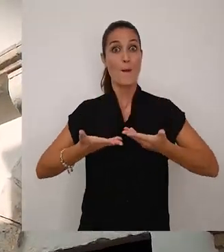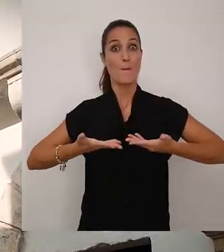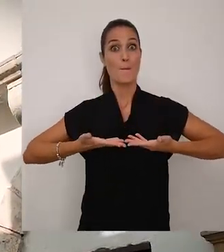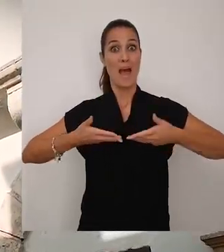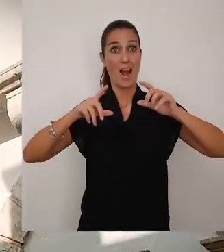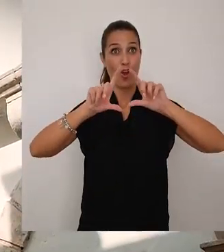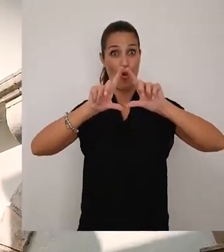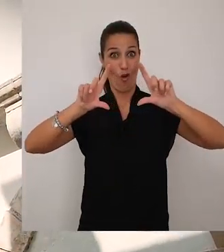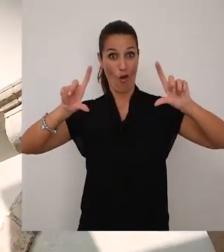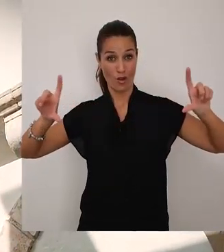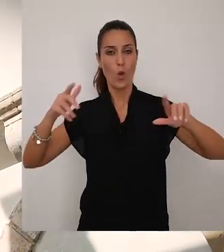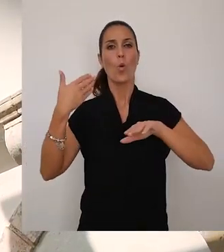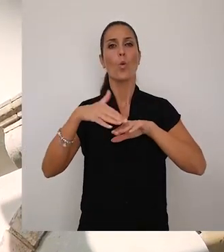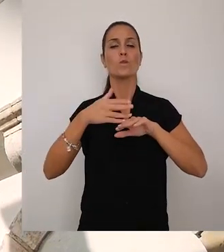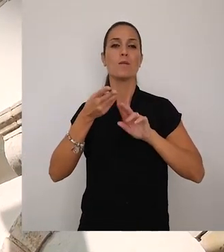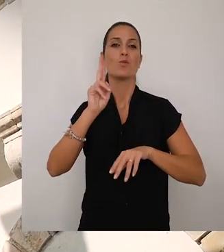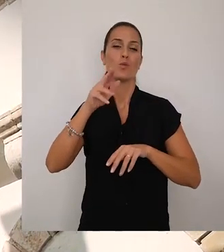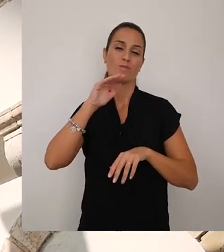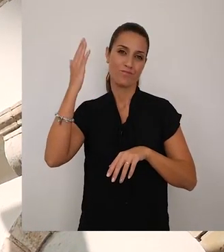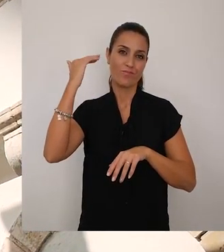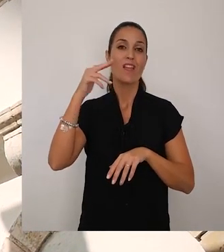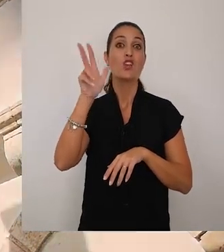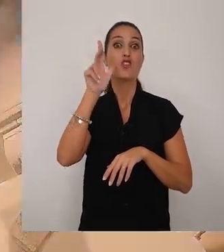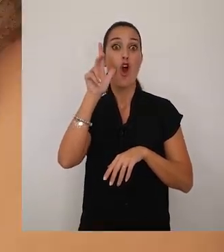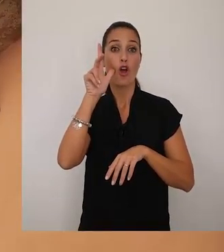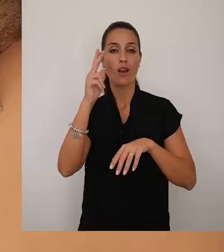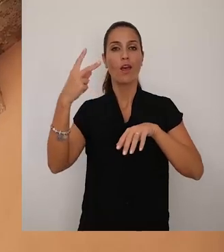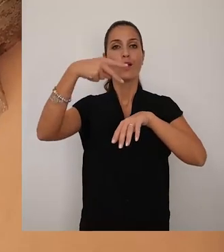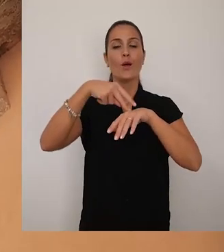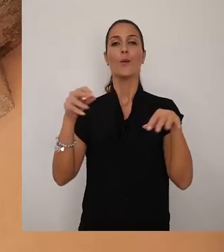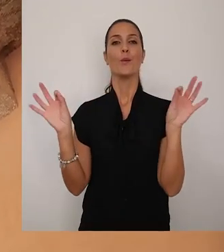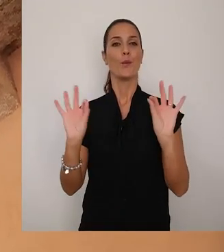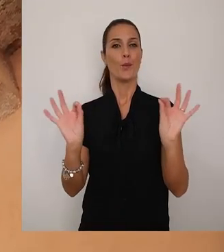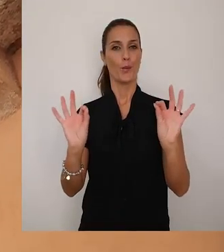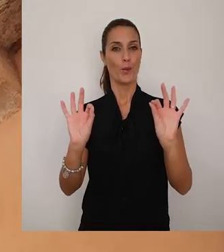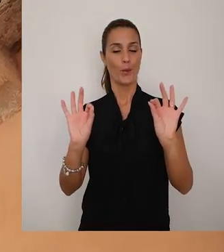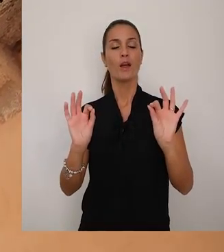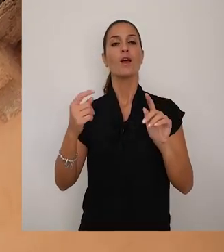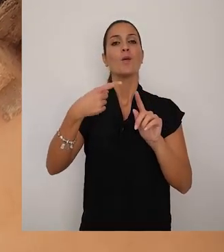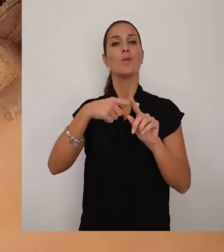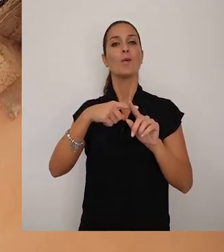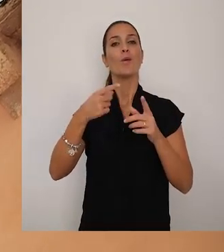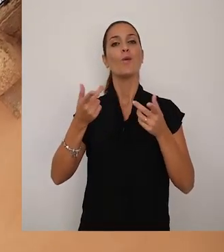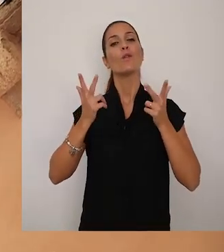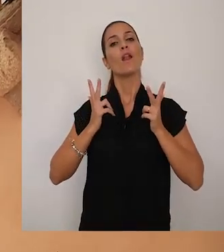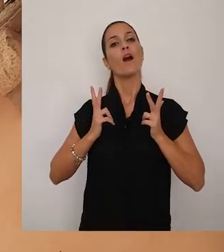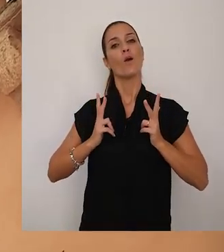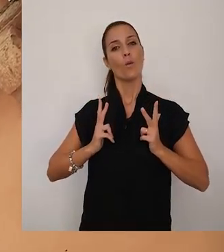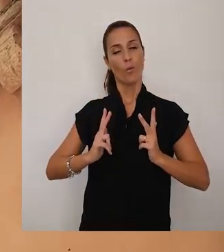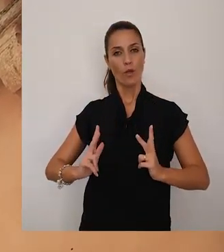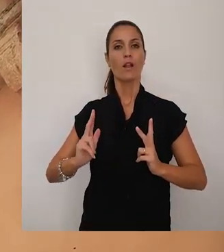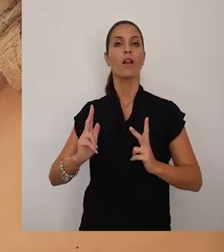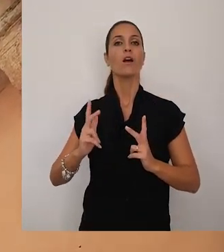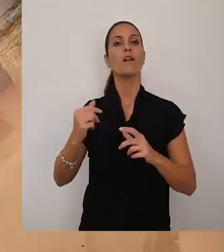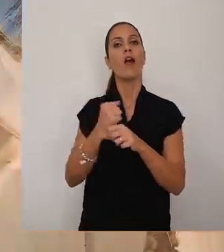I balconi erano sfruttati in particolar modo dalle donne per godere del fresco nei periodi estivi e poter realizzare in piena tranquillità